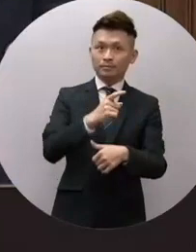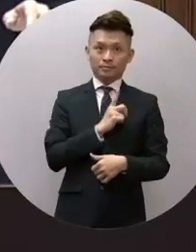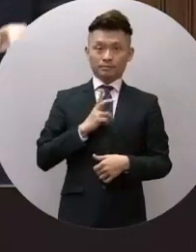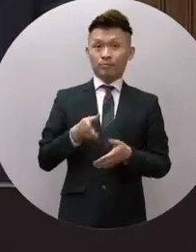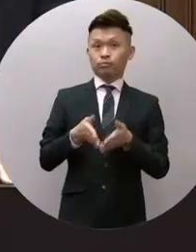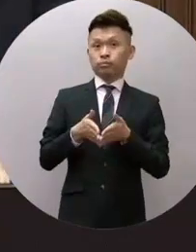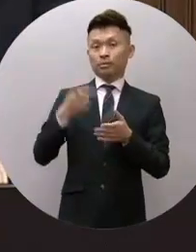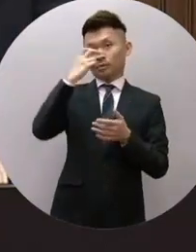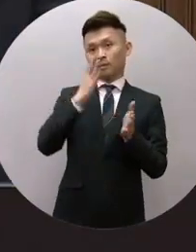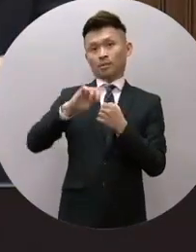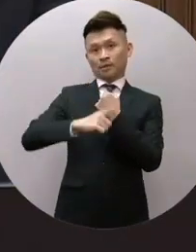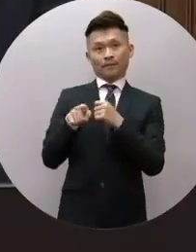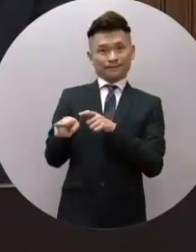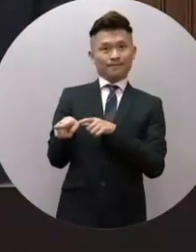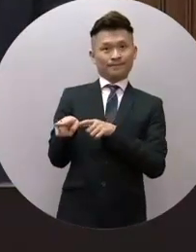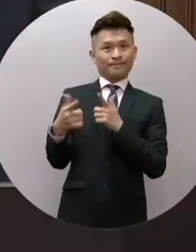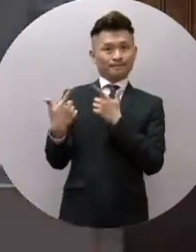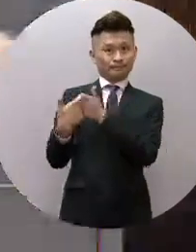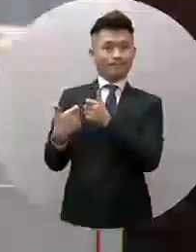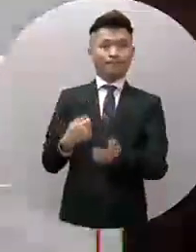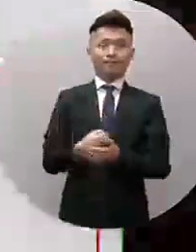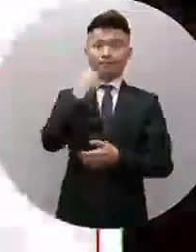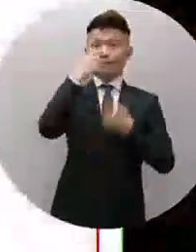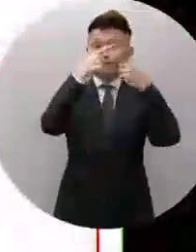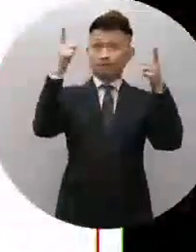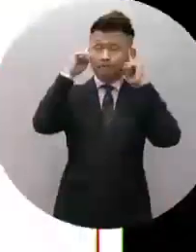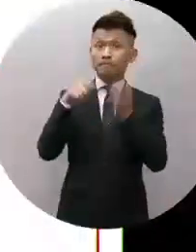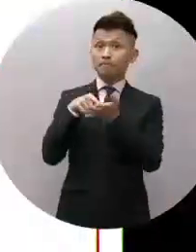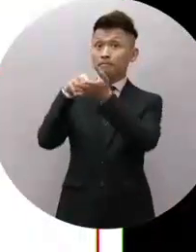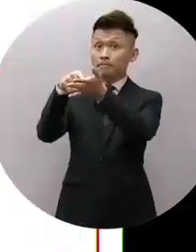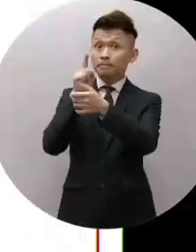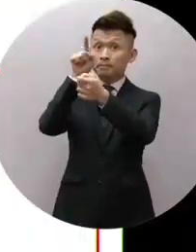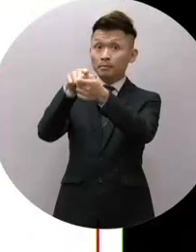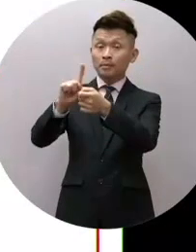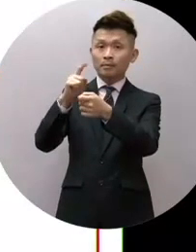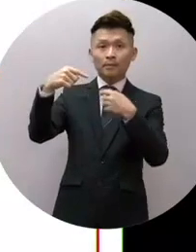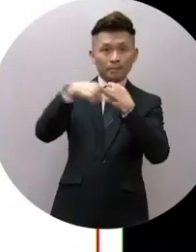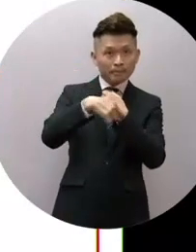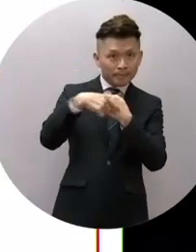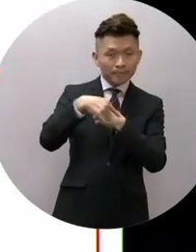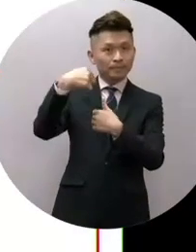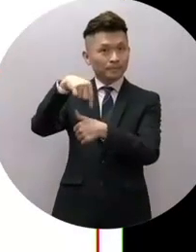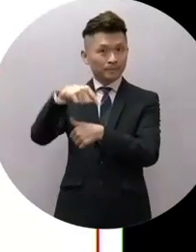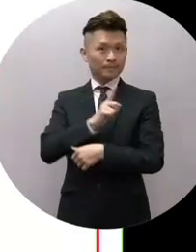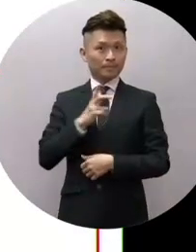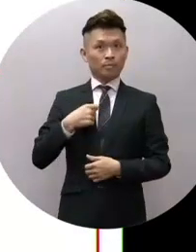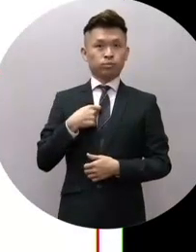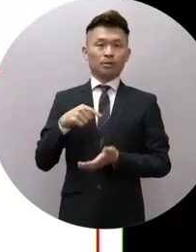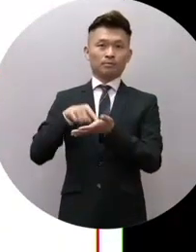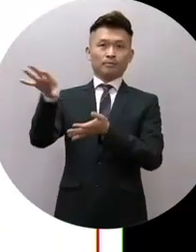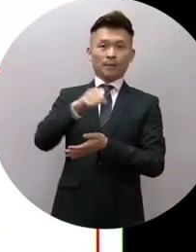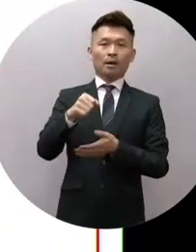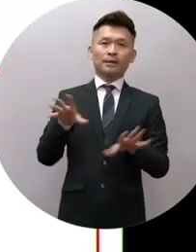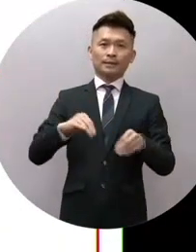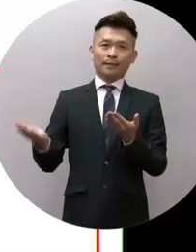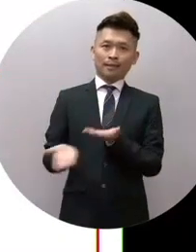理办法。那因为呢台大当时是用研究跟教学向省政府取得这个土地，我今天没办法把那